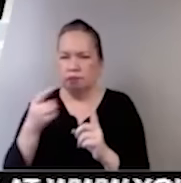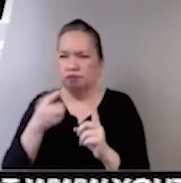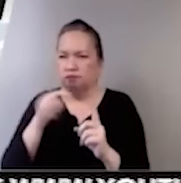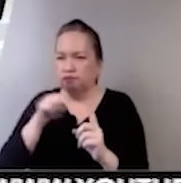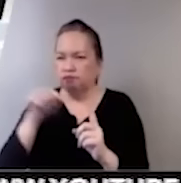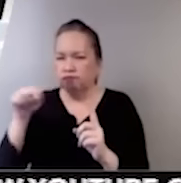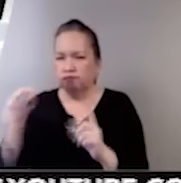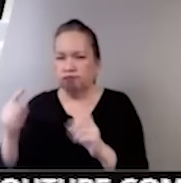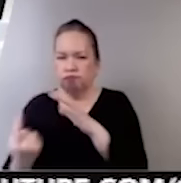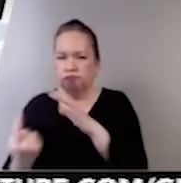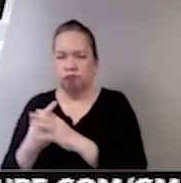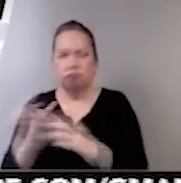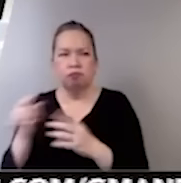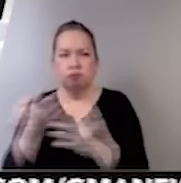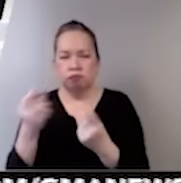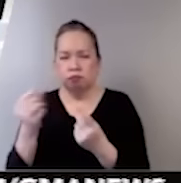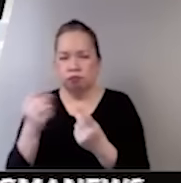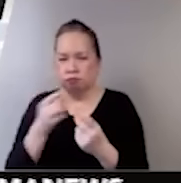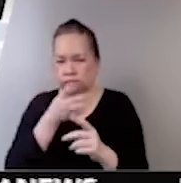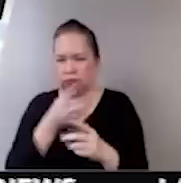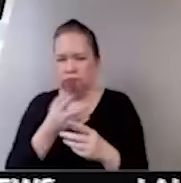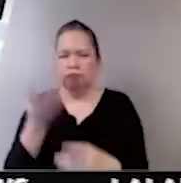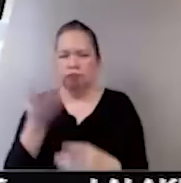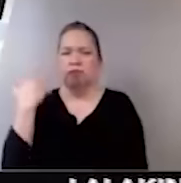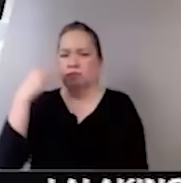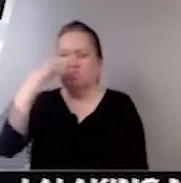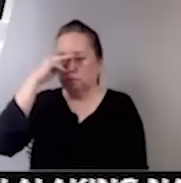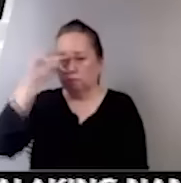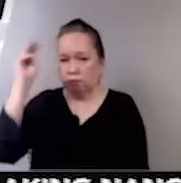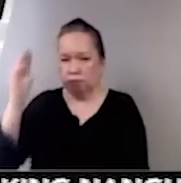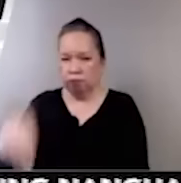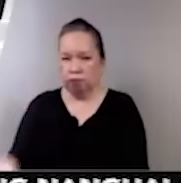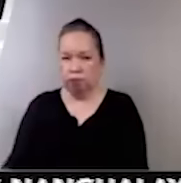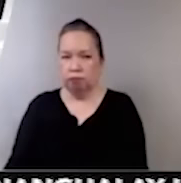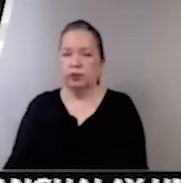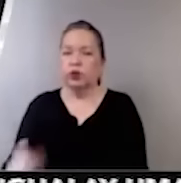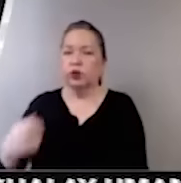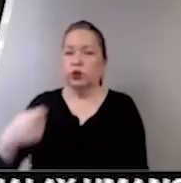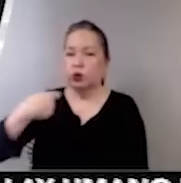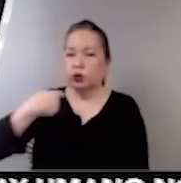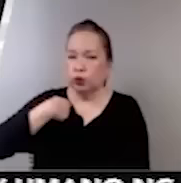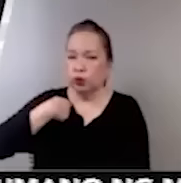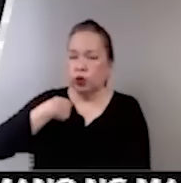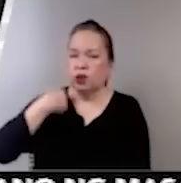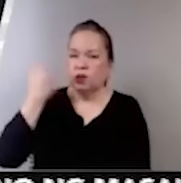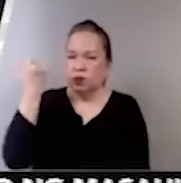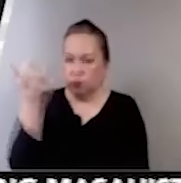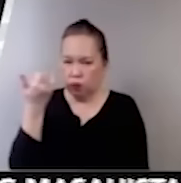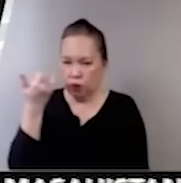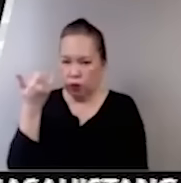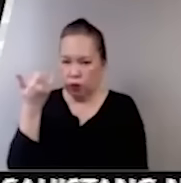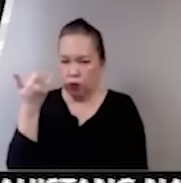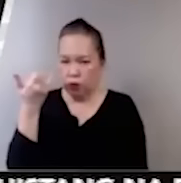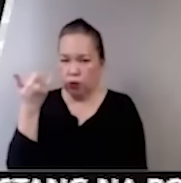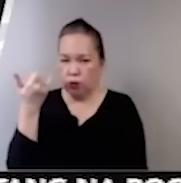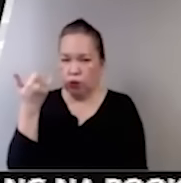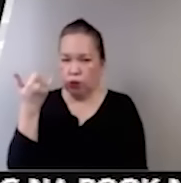rin ang ginawa sa kanya ng suspect noon namang Marso. Tututukan ka niya, bibidyohan ka niya. Iiwan ka niyang